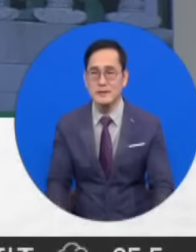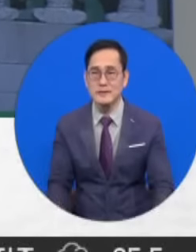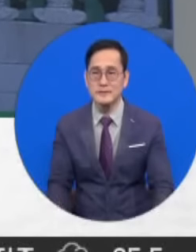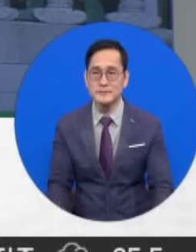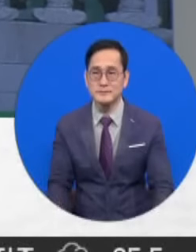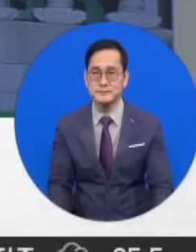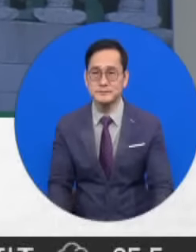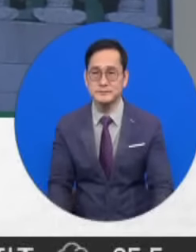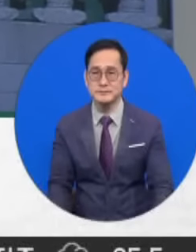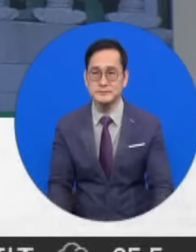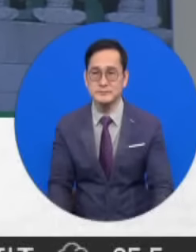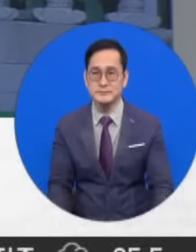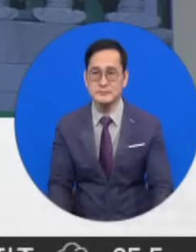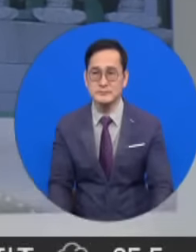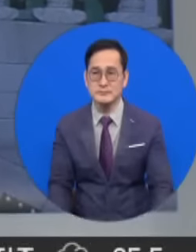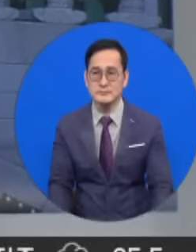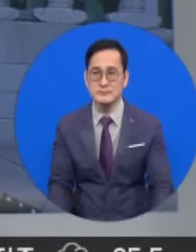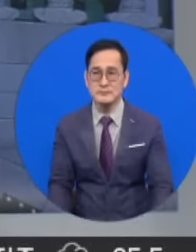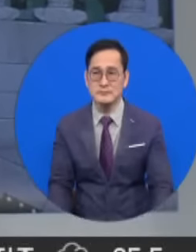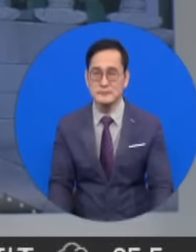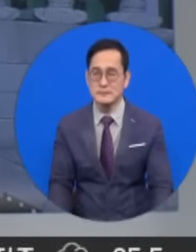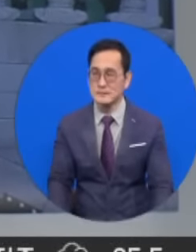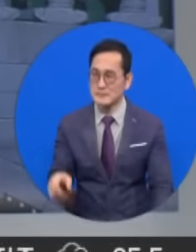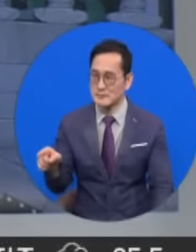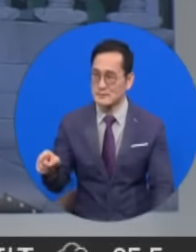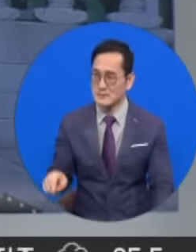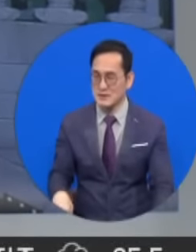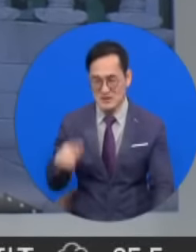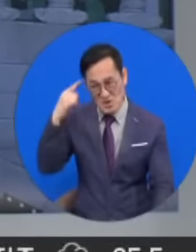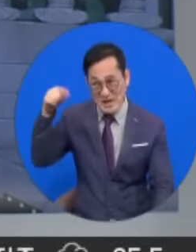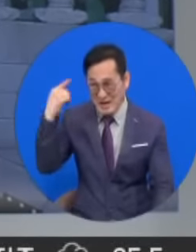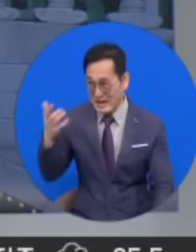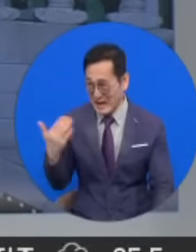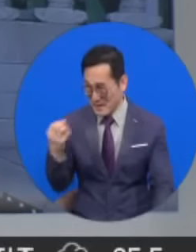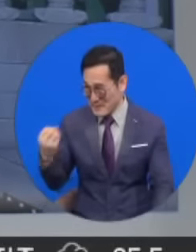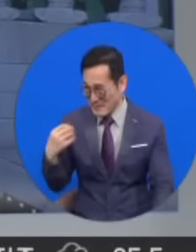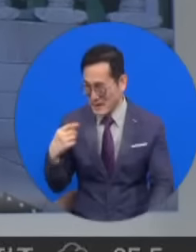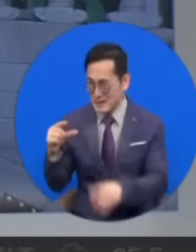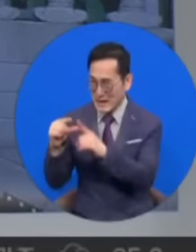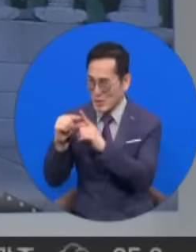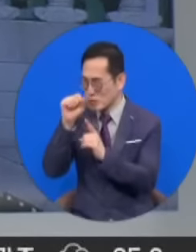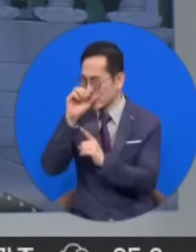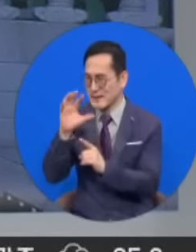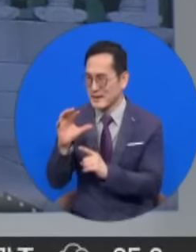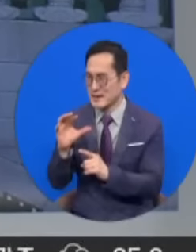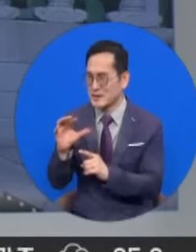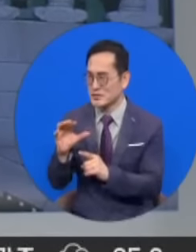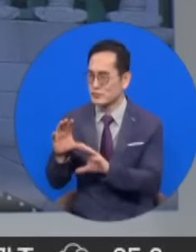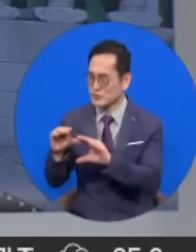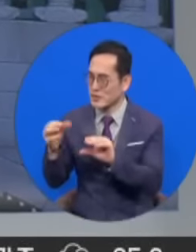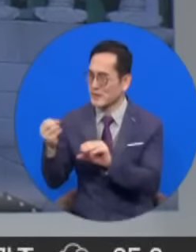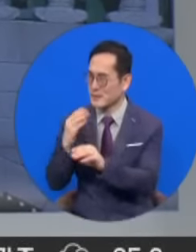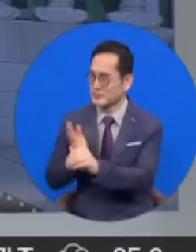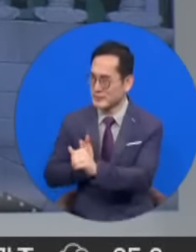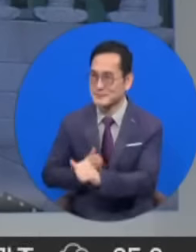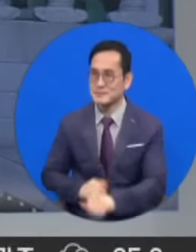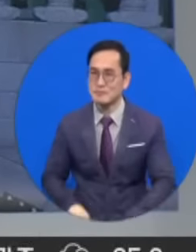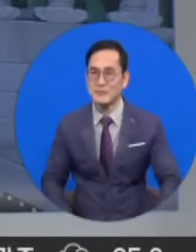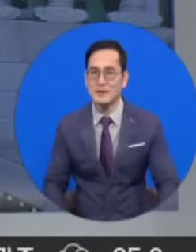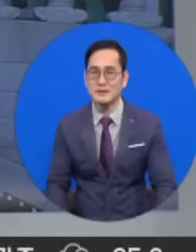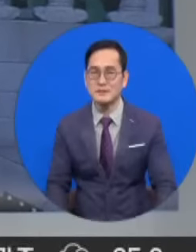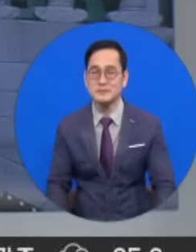있어서 제정신이 아니다라는 표현은 조금 더 순화해 주시기를 부탁드리겠습니다. 김관선 변호사님 어떤 개인적 견해이고요. 앞서 이제 이양수 의원 같은 경우는